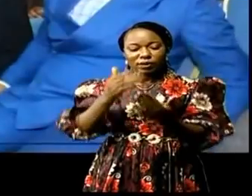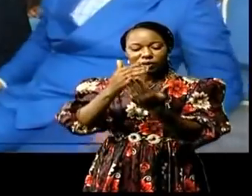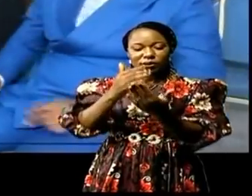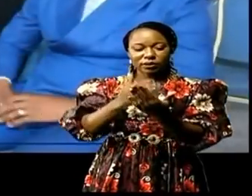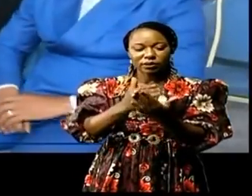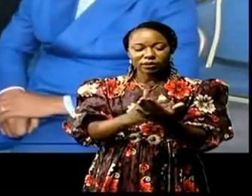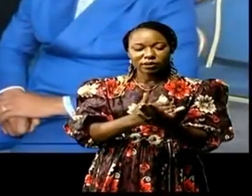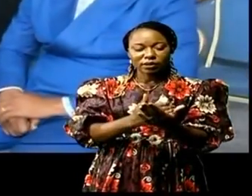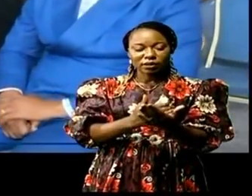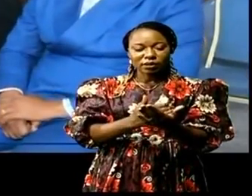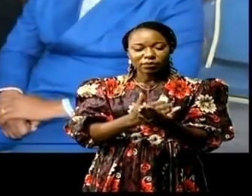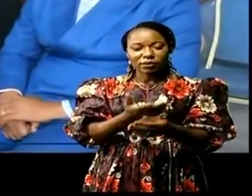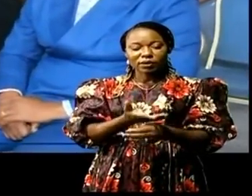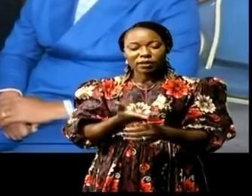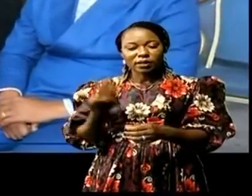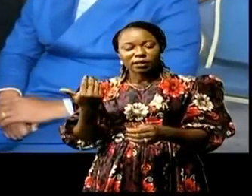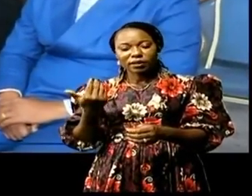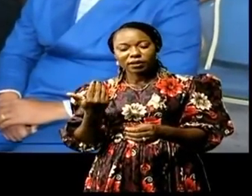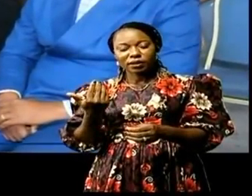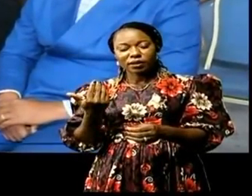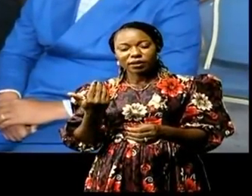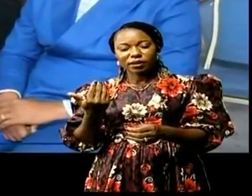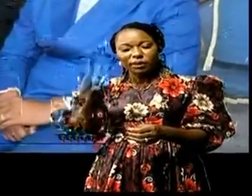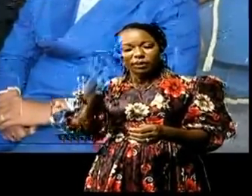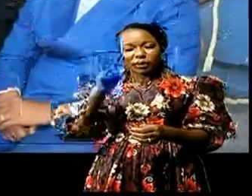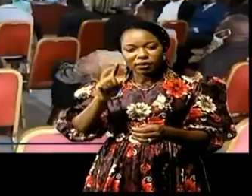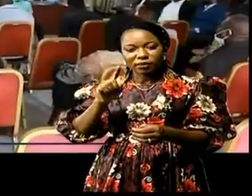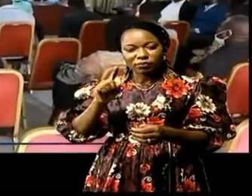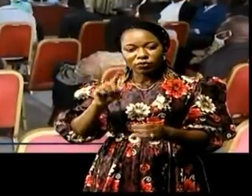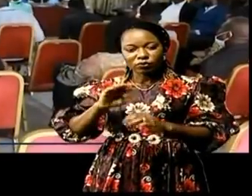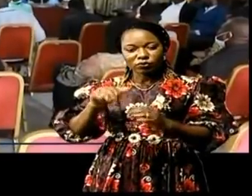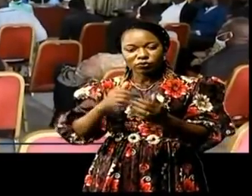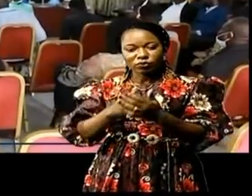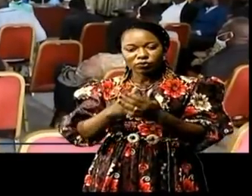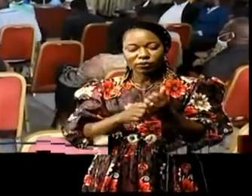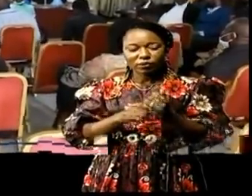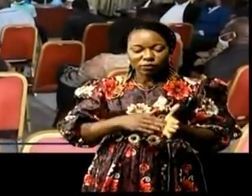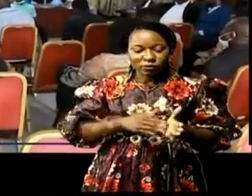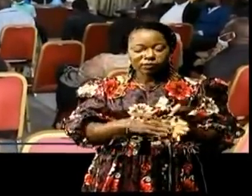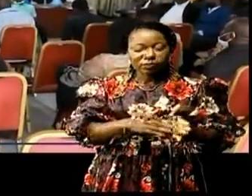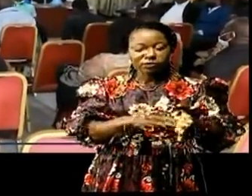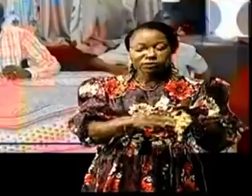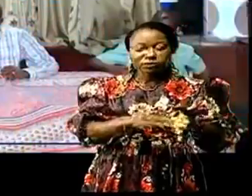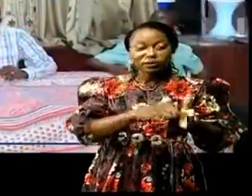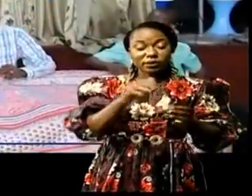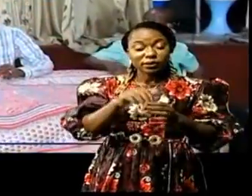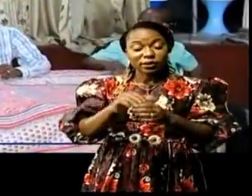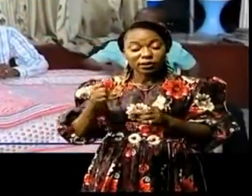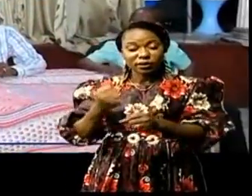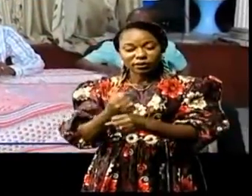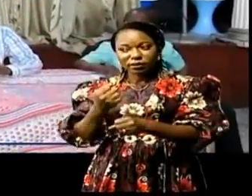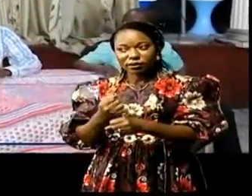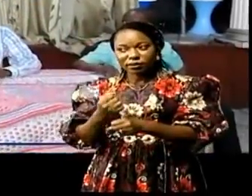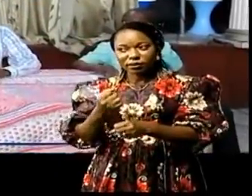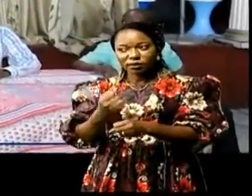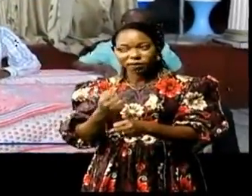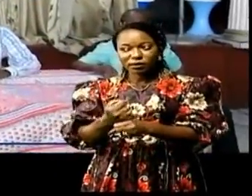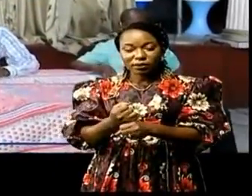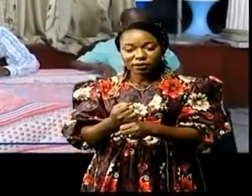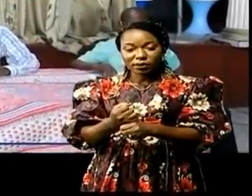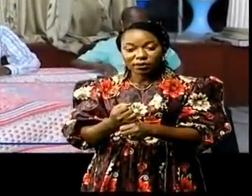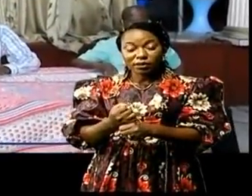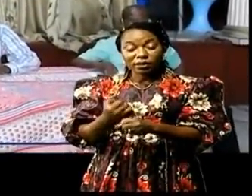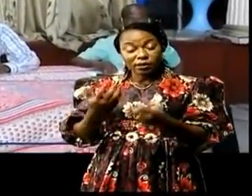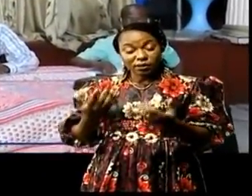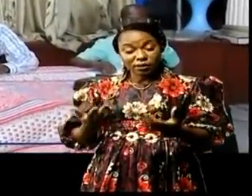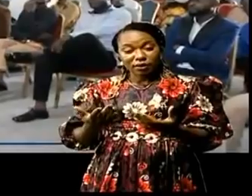scominiés n'a de la valeur que pour M. Sindinga et tous ceux qui l'ont accompagné dans cet exercice triste. D'ailleurs, indigne